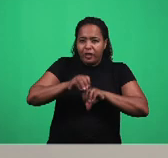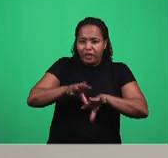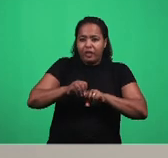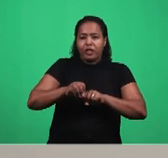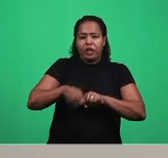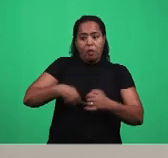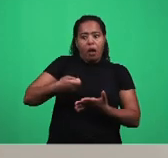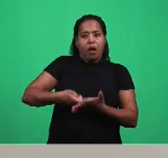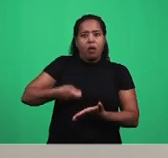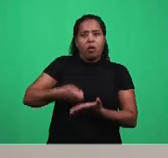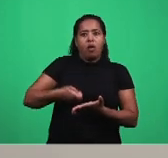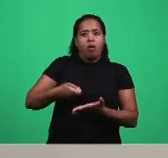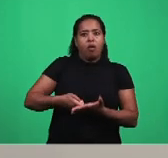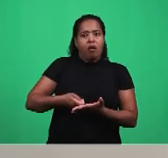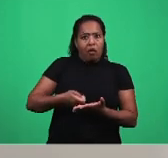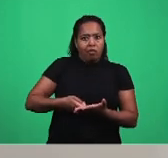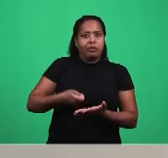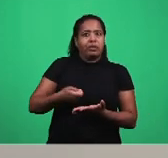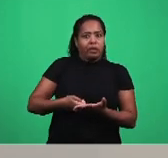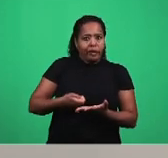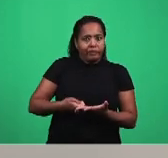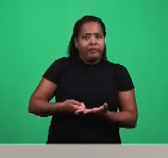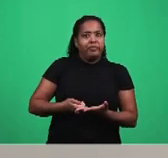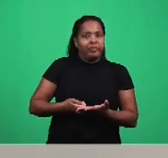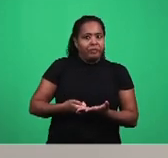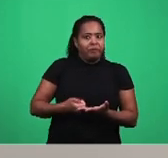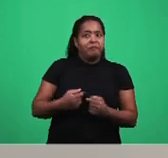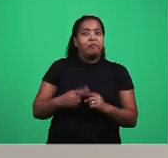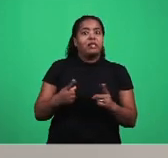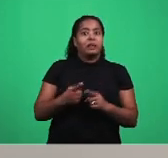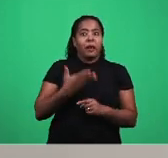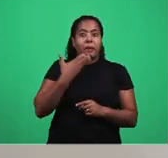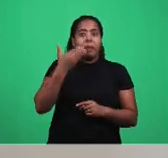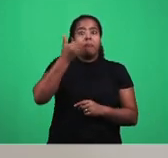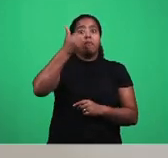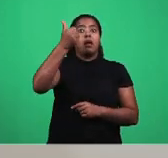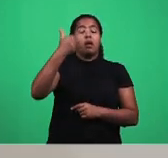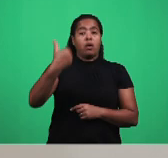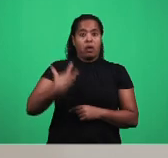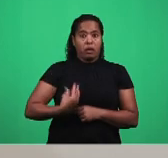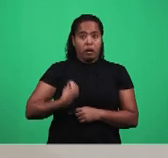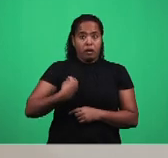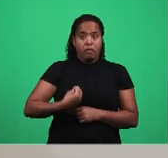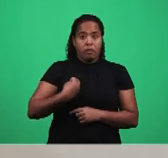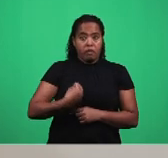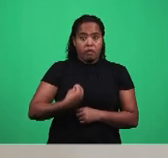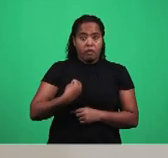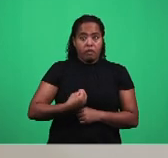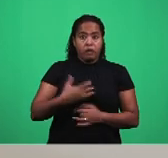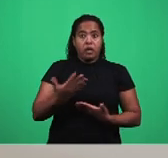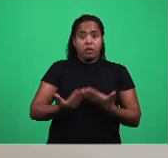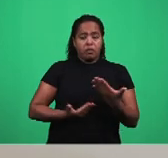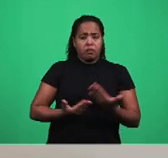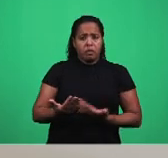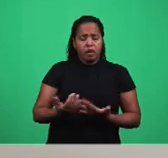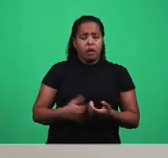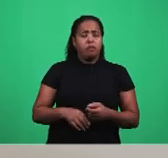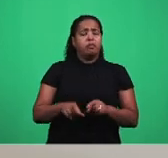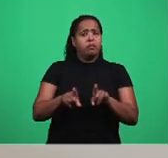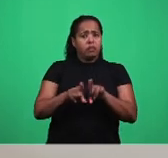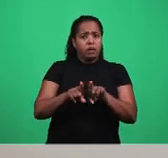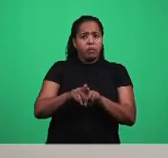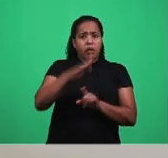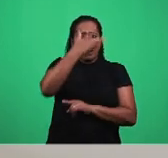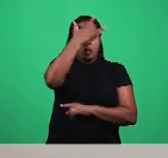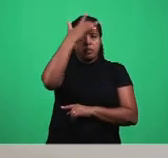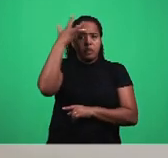lui qui fait des demandes dans le bon sens, c'est lui qui fait porte assistance à